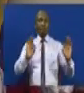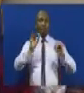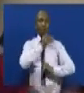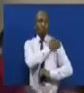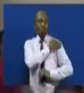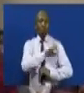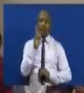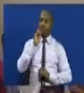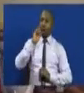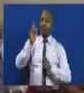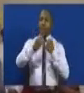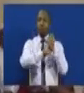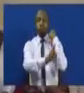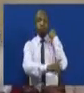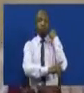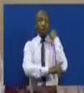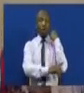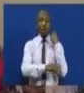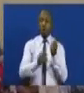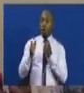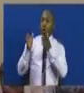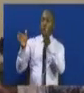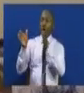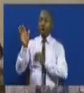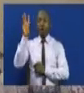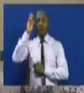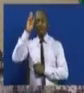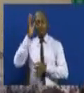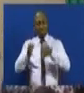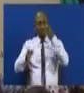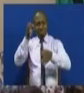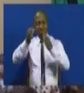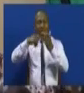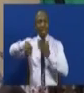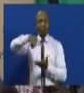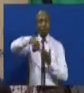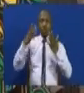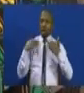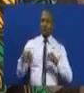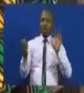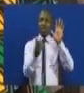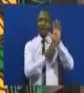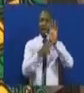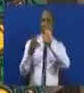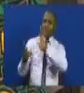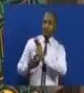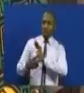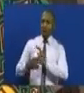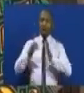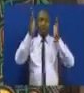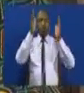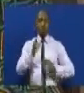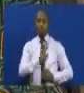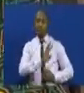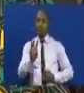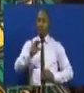kinabama wajawazito baada ya kukamilisha wodi ya wazazi katika kituo cha afya cha Sabasaba. Mkuu wa wilaya Morogoro Regina